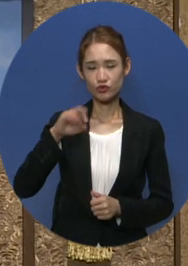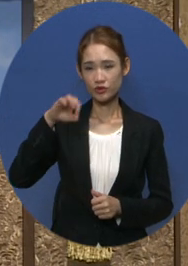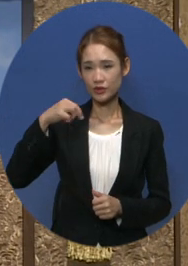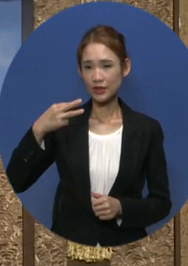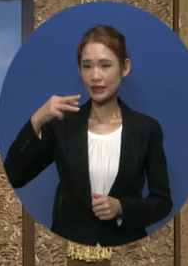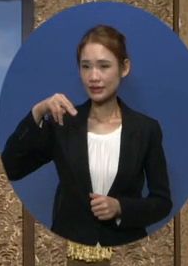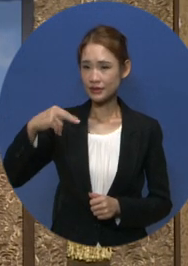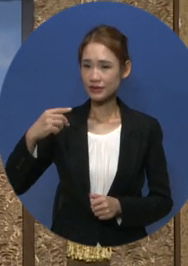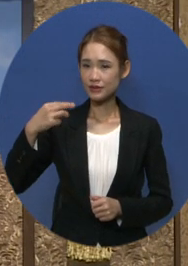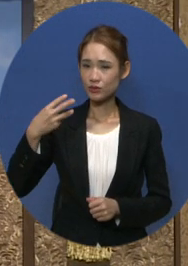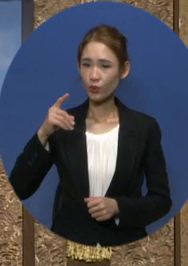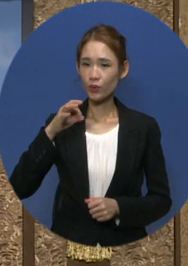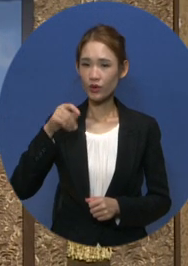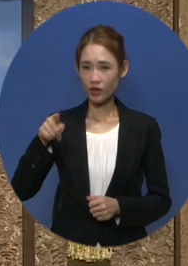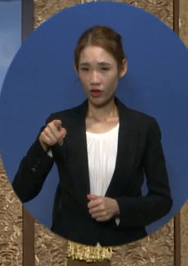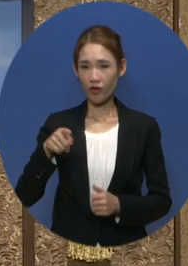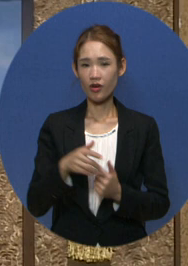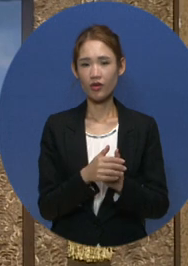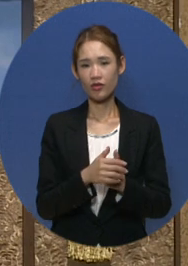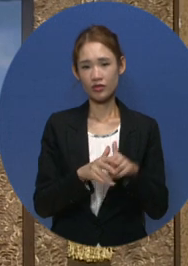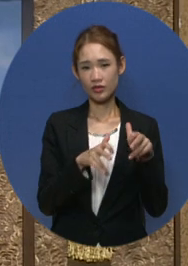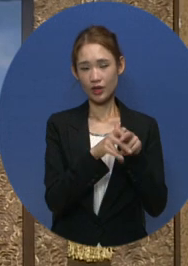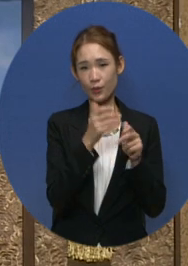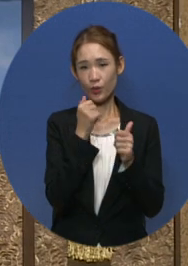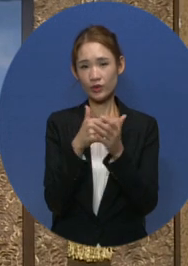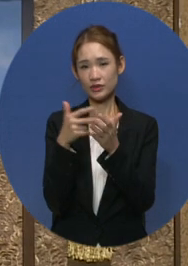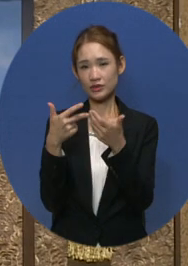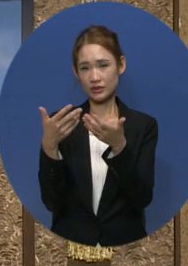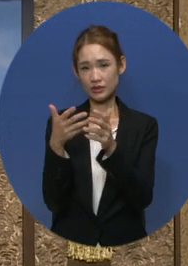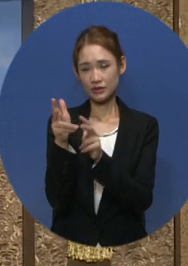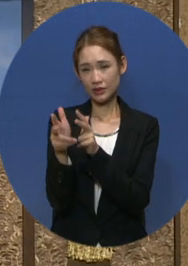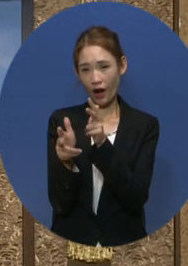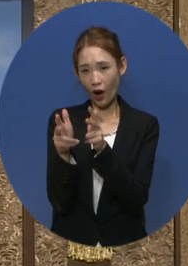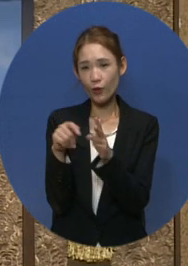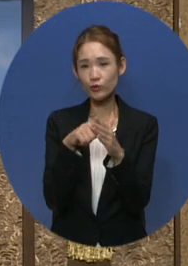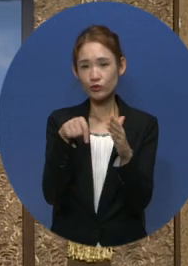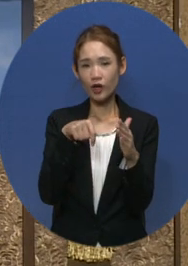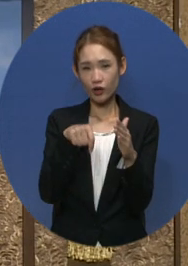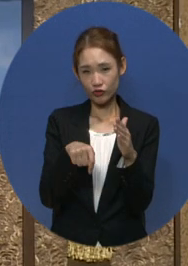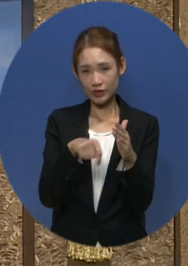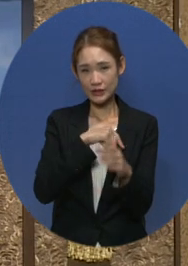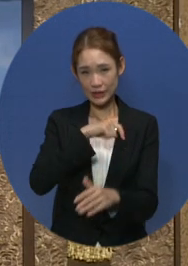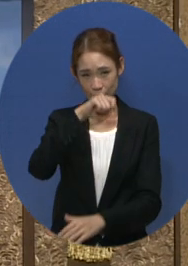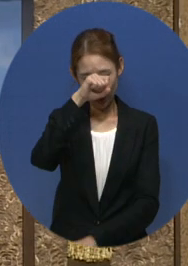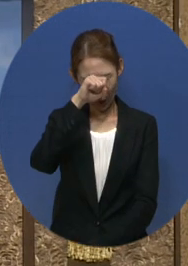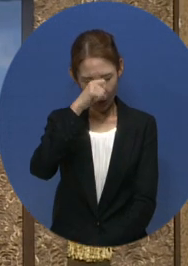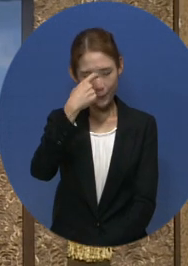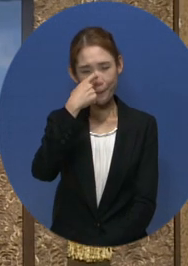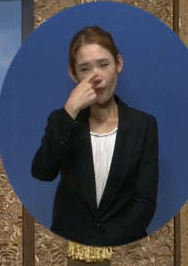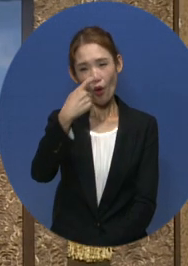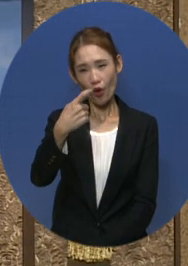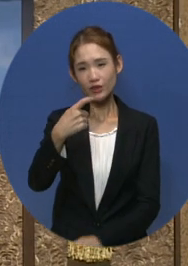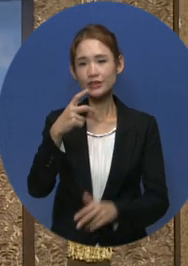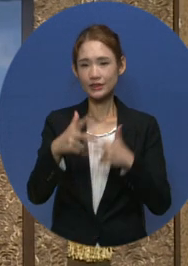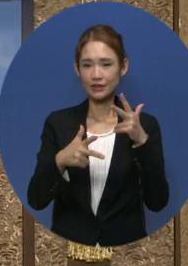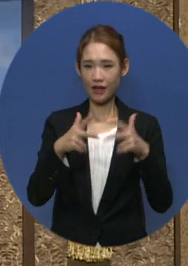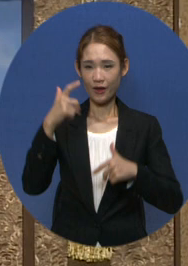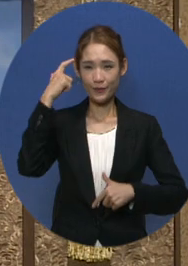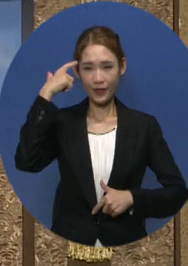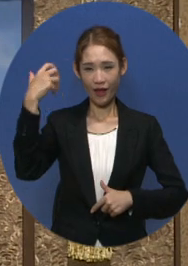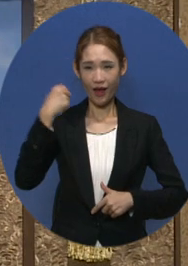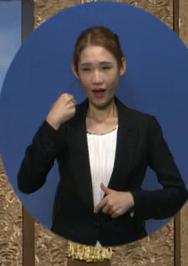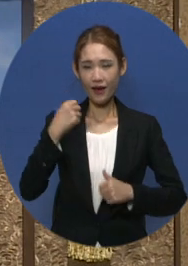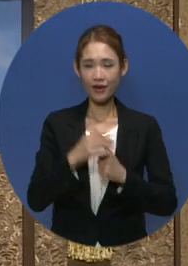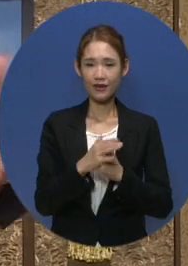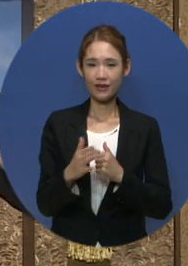굿일스토어야말로 장애인 이 복지사업 가운데 가장 좋고 멋진 네. 그런 사업이라고 생각이 들어서